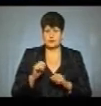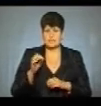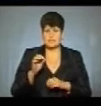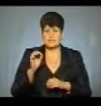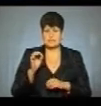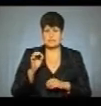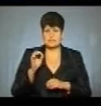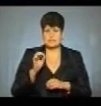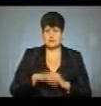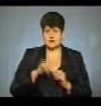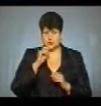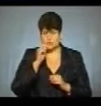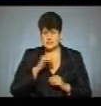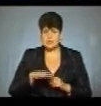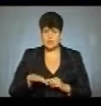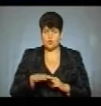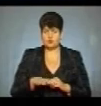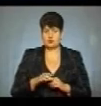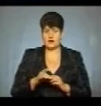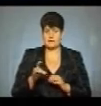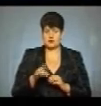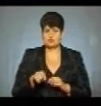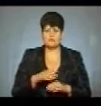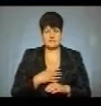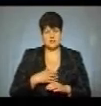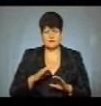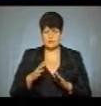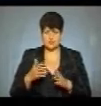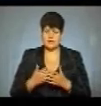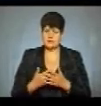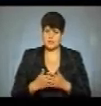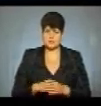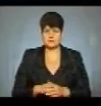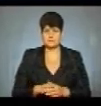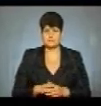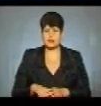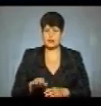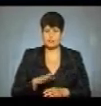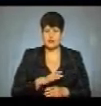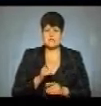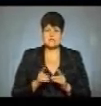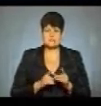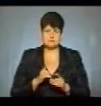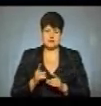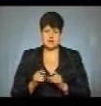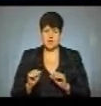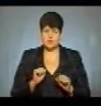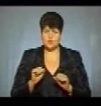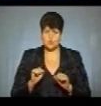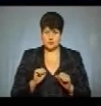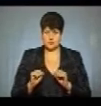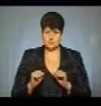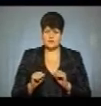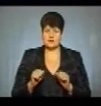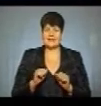Західноукраїнської Народної Республіки. Тут відбулися важливі події. Ну, наприклад, відбулася зміна уряду,